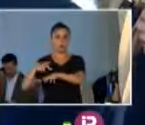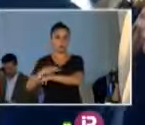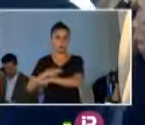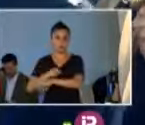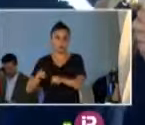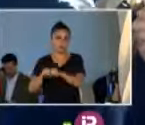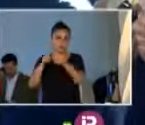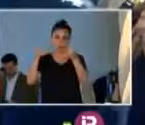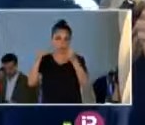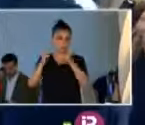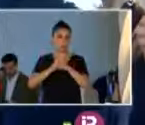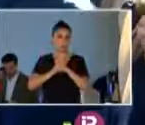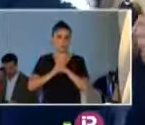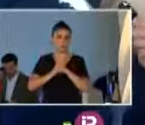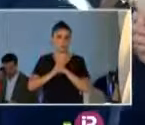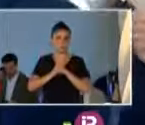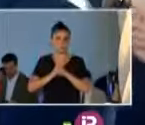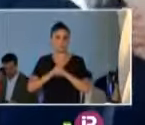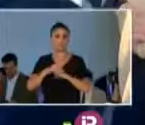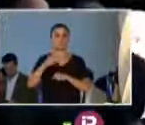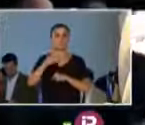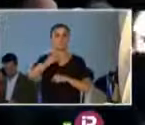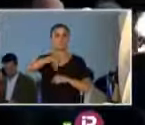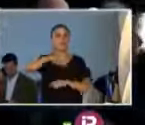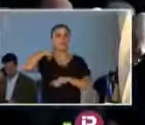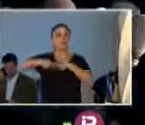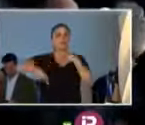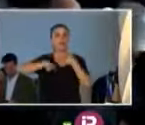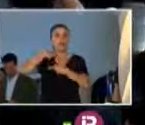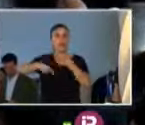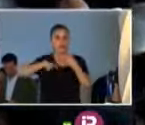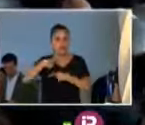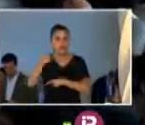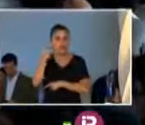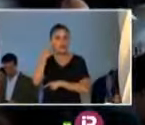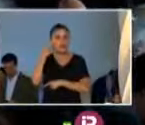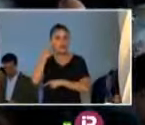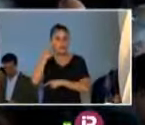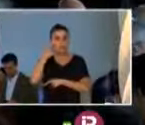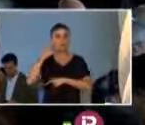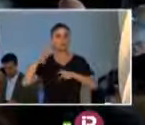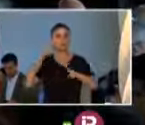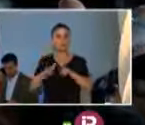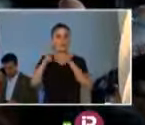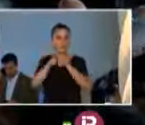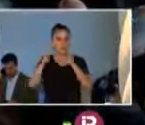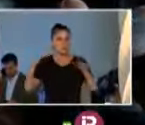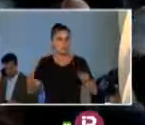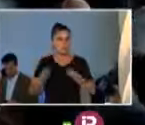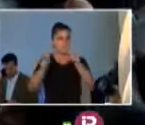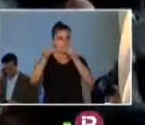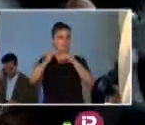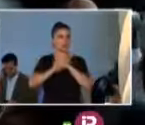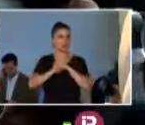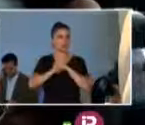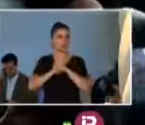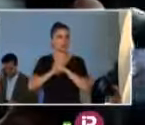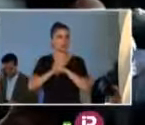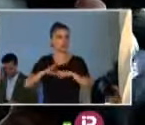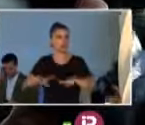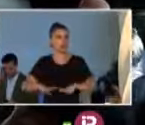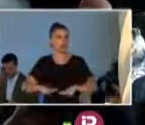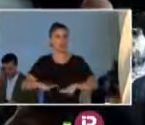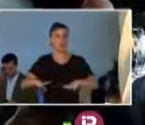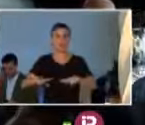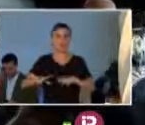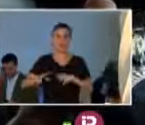vent, sobre els cants coneguts de cada dia, veure un cel favorable i diferent. L'eivissenc Marià